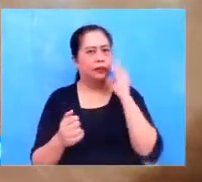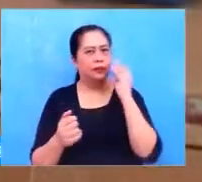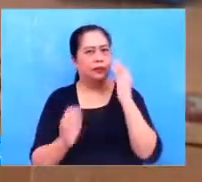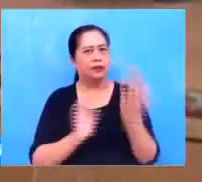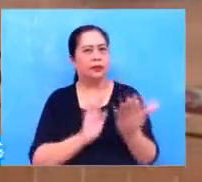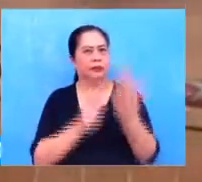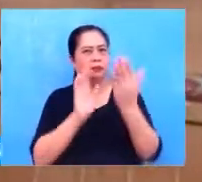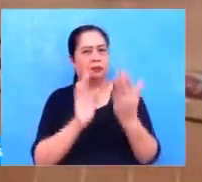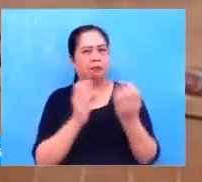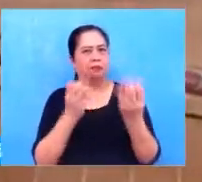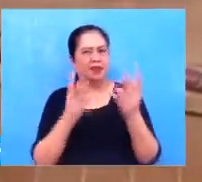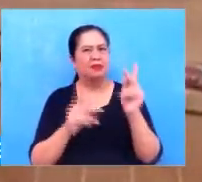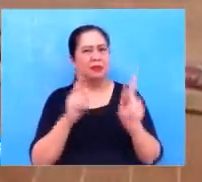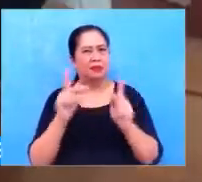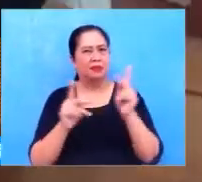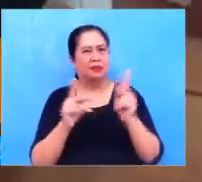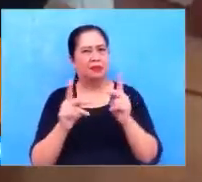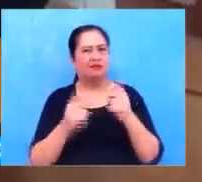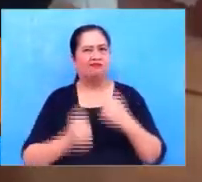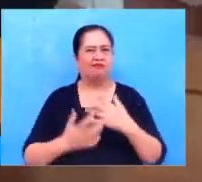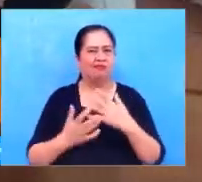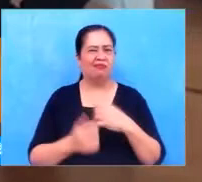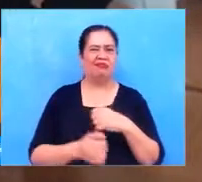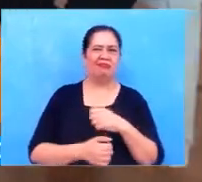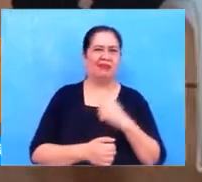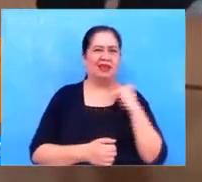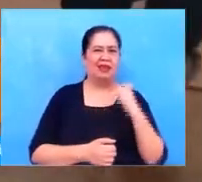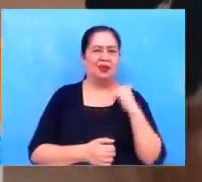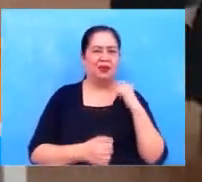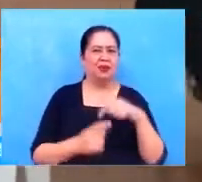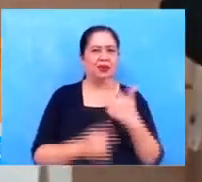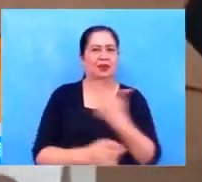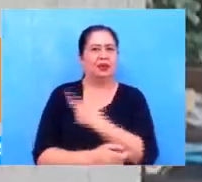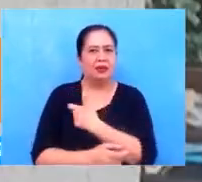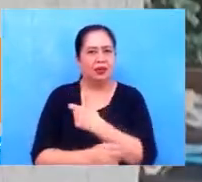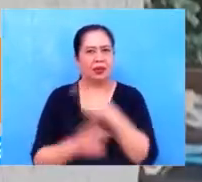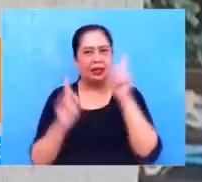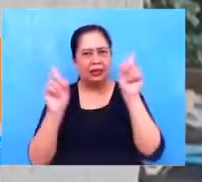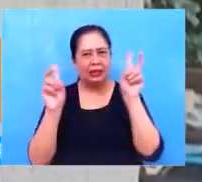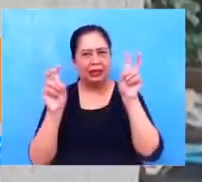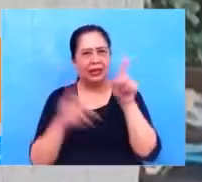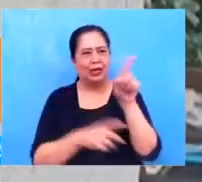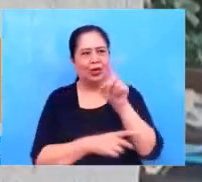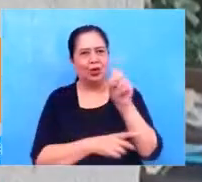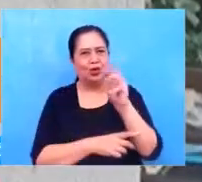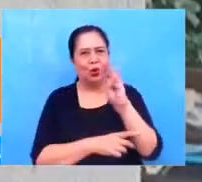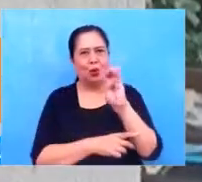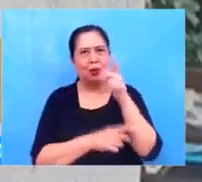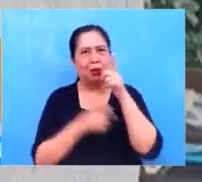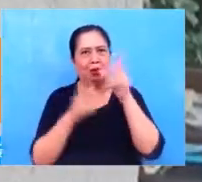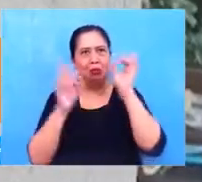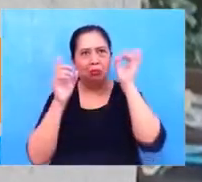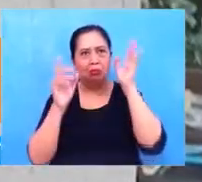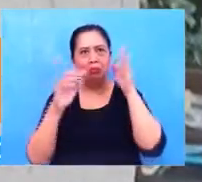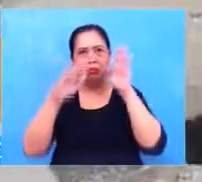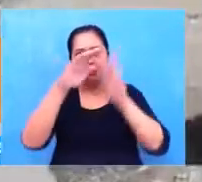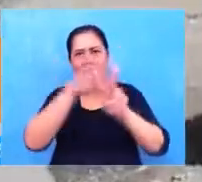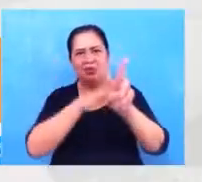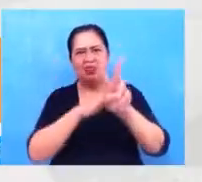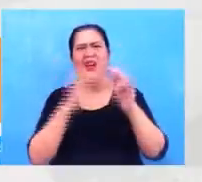people expressing their hesitancy of the vaccine. The zombie apocalypse na sinasabi nila, hindi pa rin yan